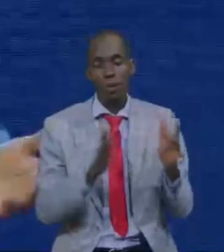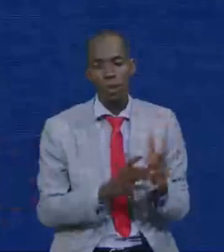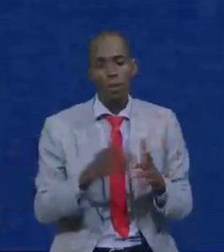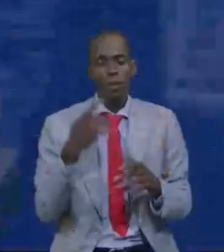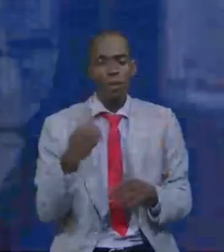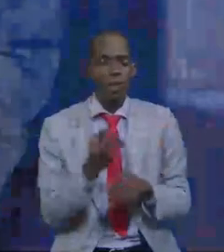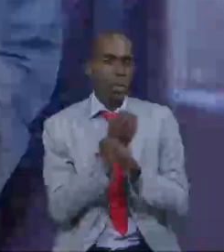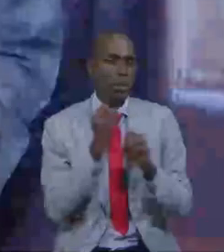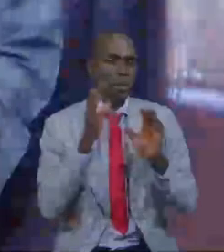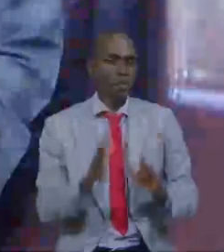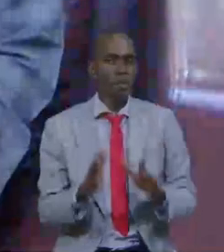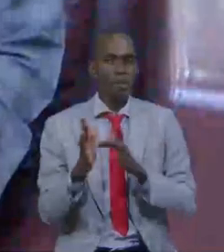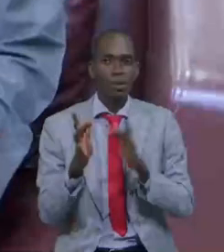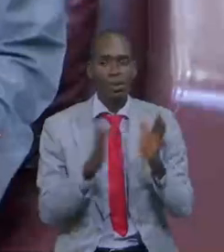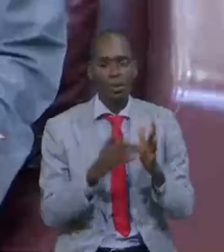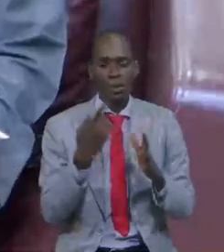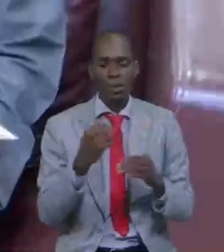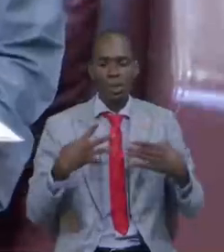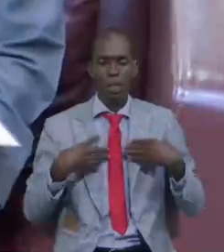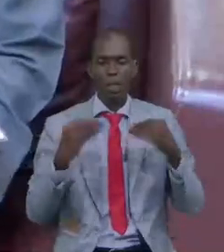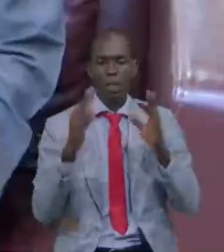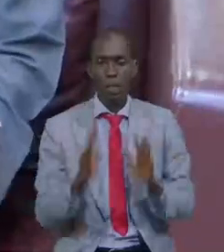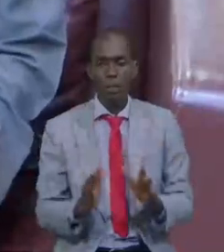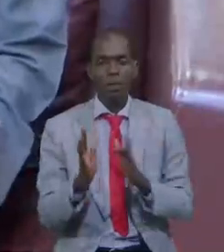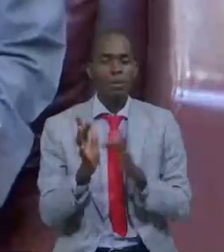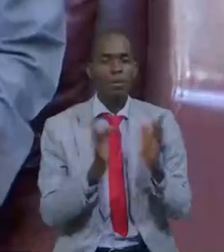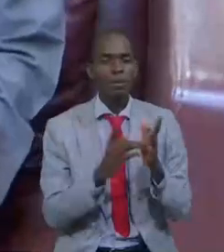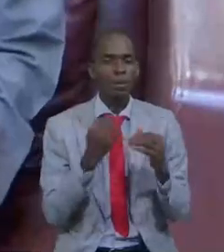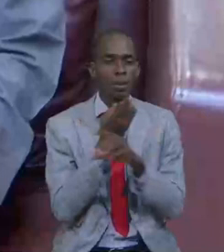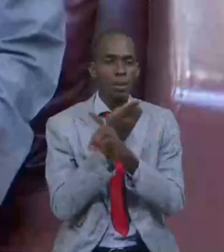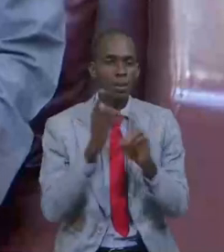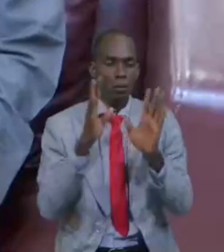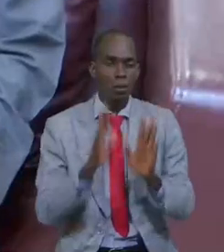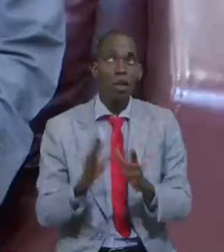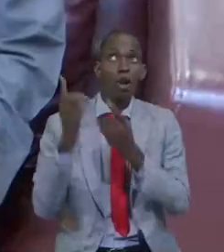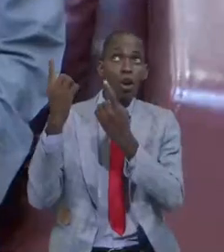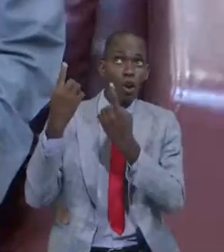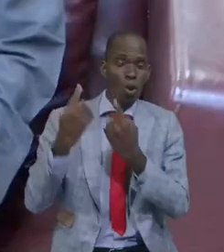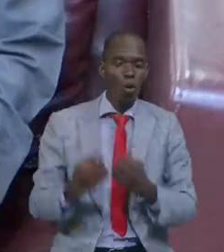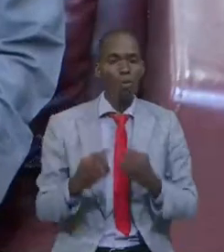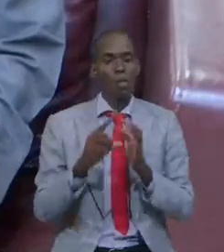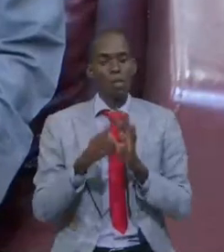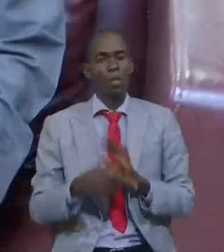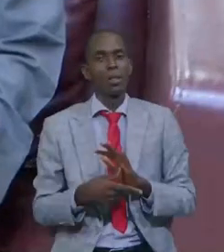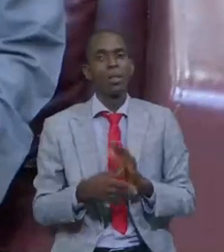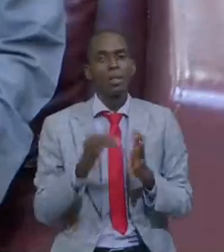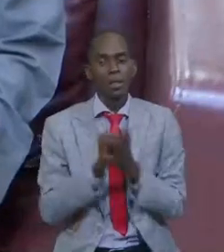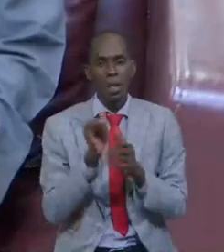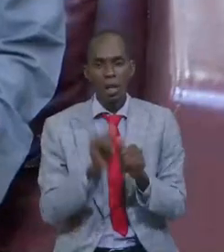le Guérisseur, Jésus, le Libérateur, qui viendrait pour que tout le monde